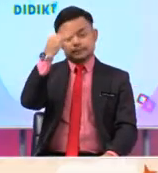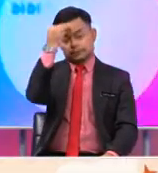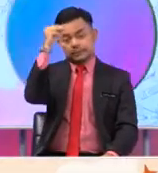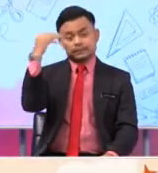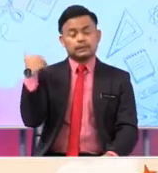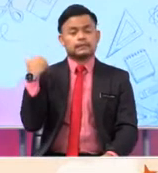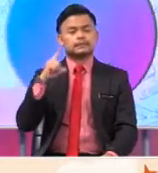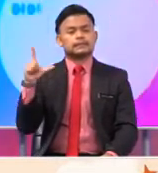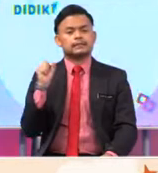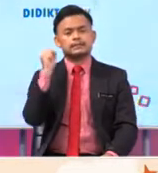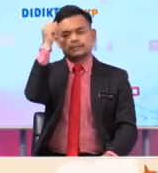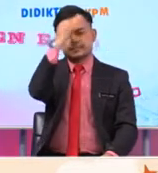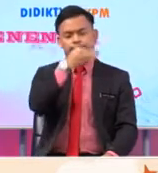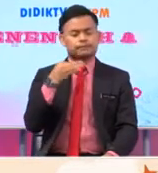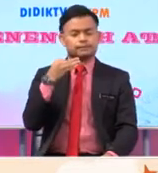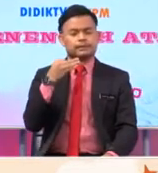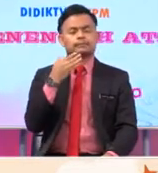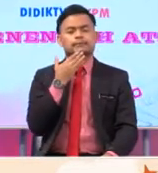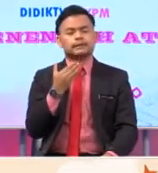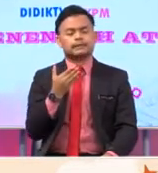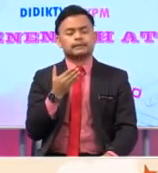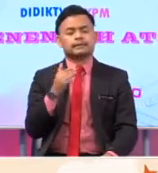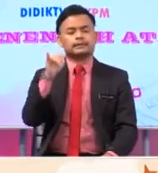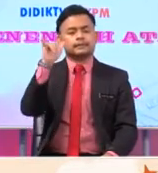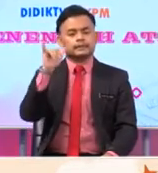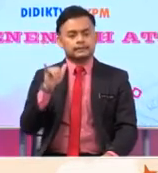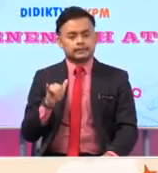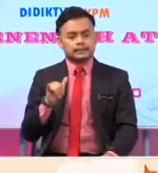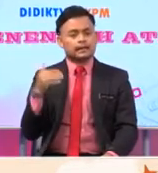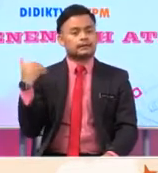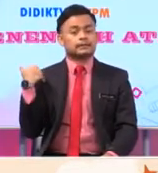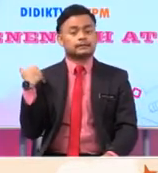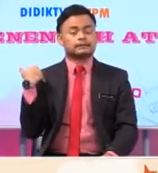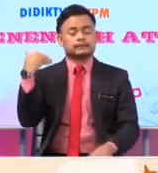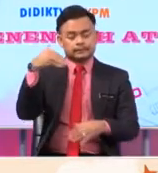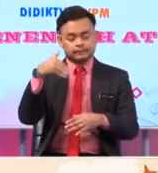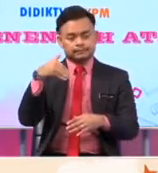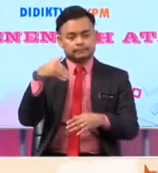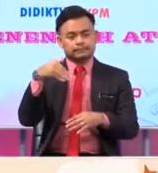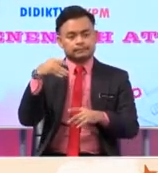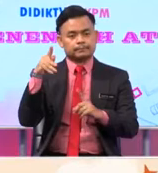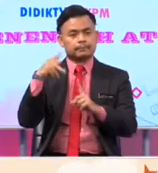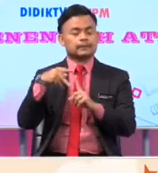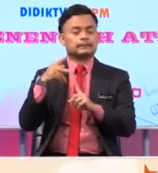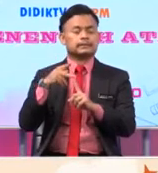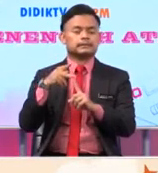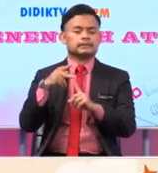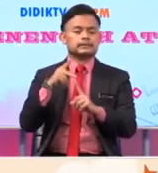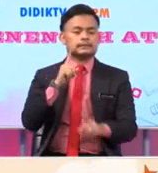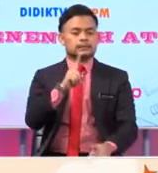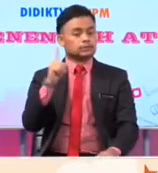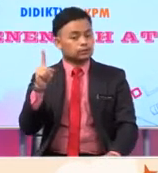terpuji yang dimiliki oleh seseorang individu Oke kepribadian Mulia ini kita dapat bentuk